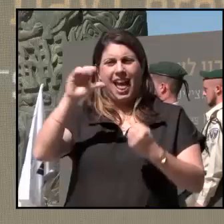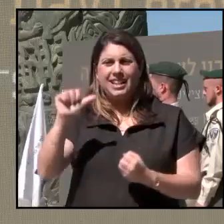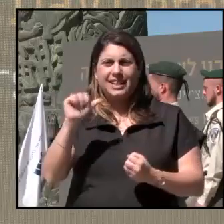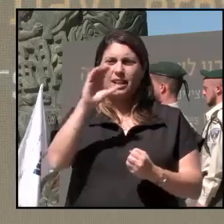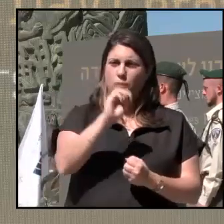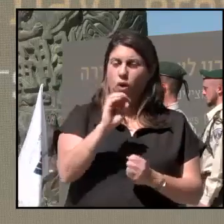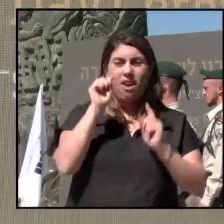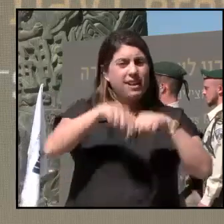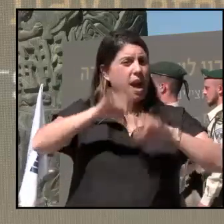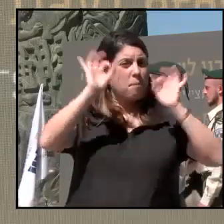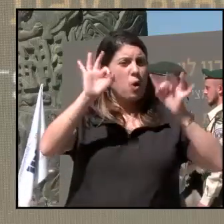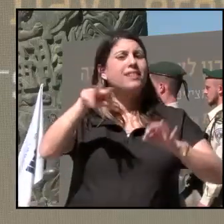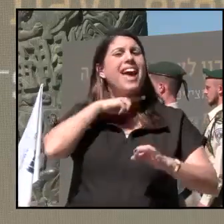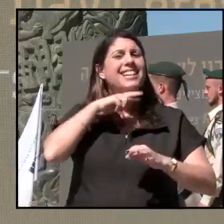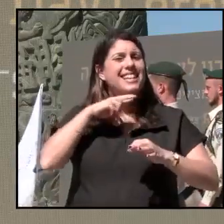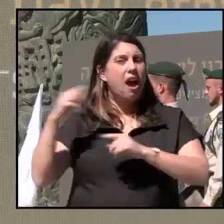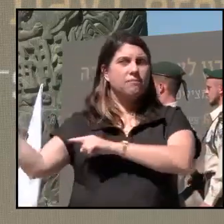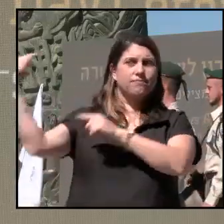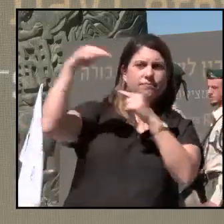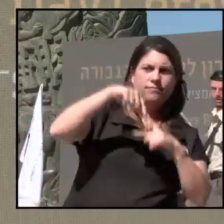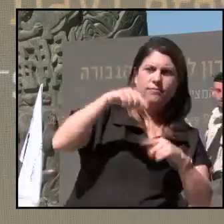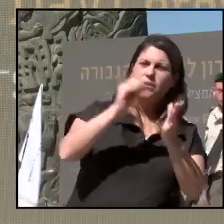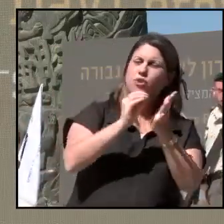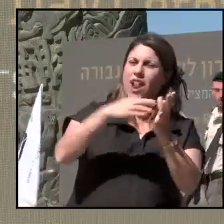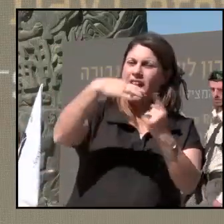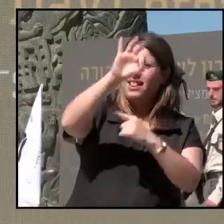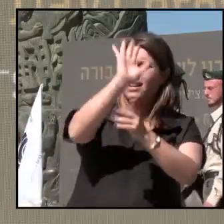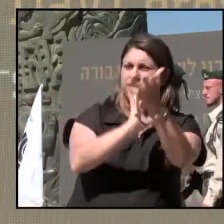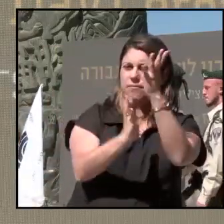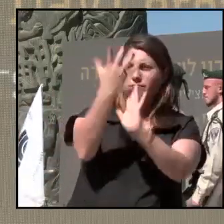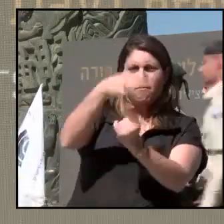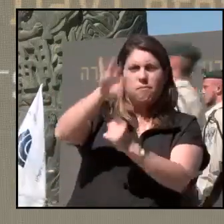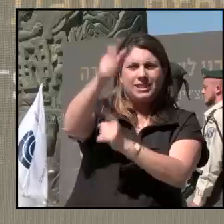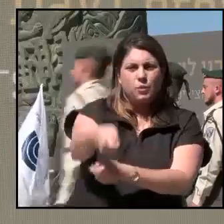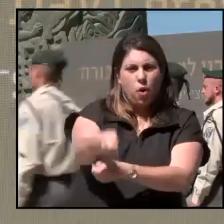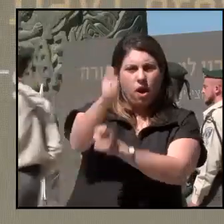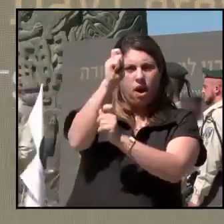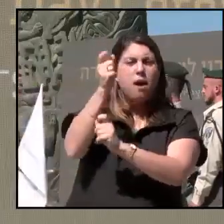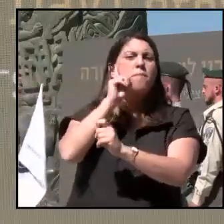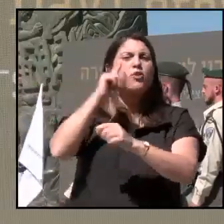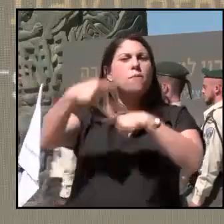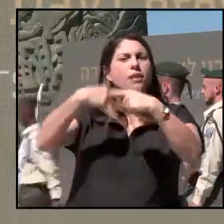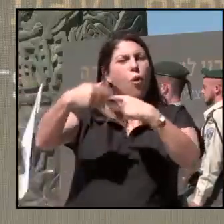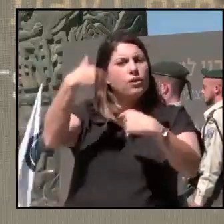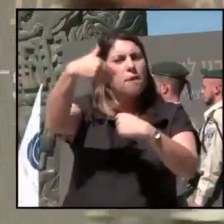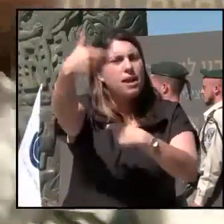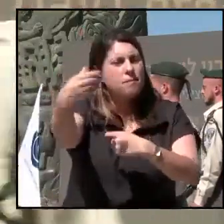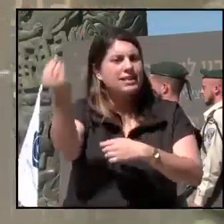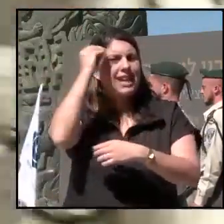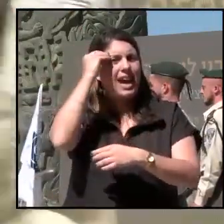מאנגליה לרגל הטקס, להדליק משואה בשם הדורות הבאים לזכר קורבנות